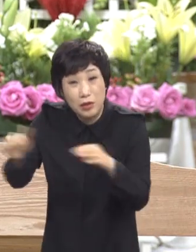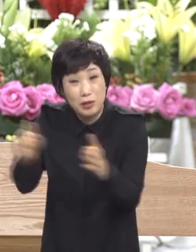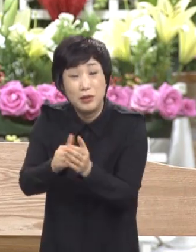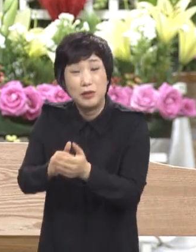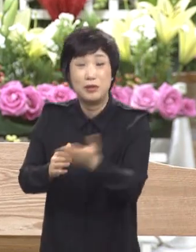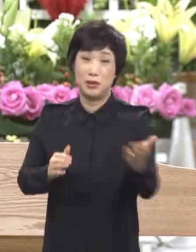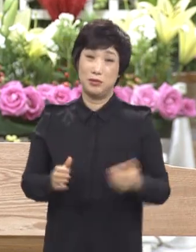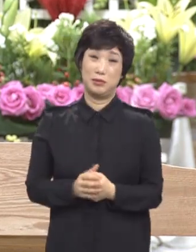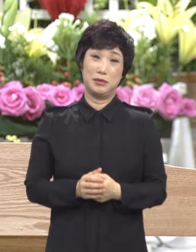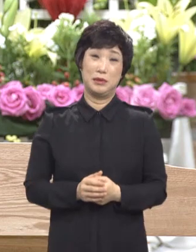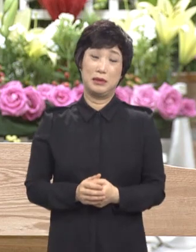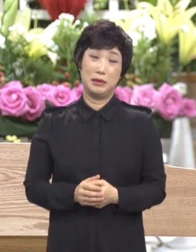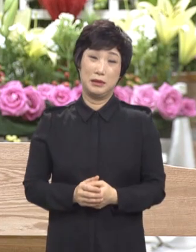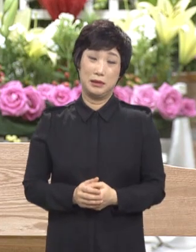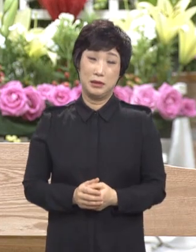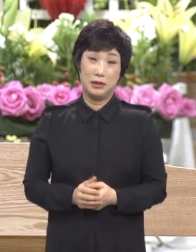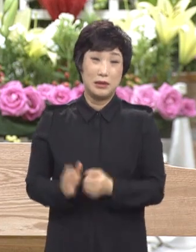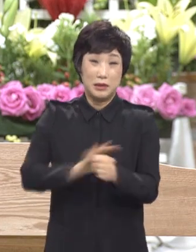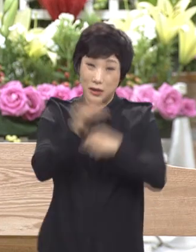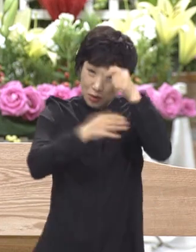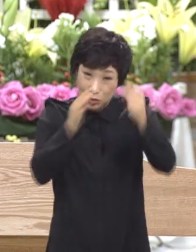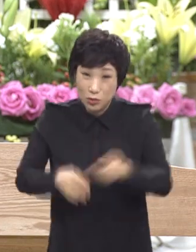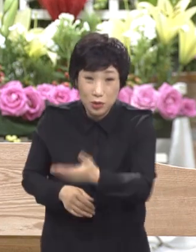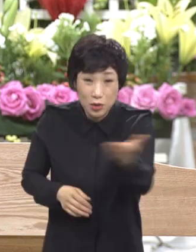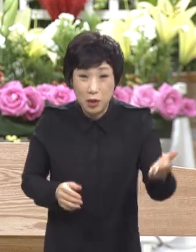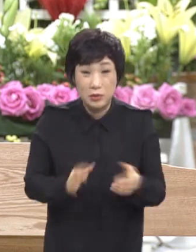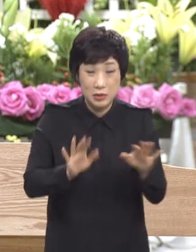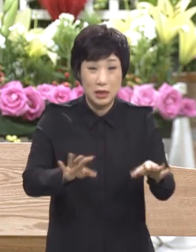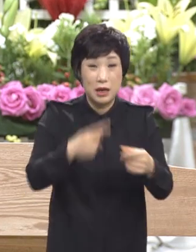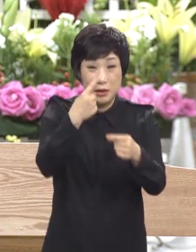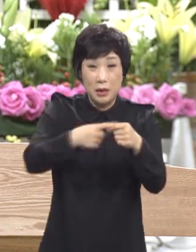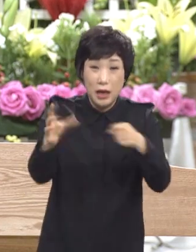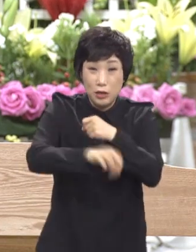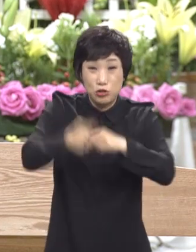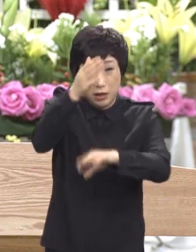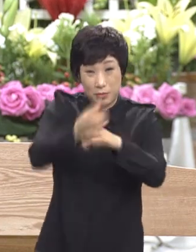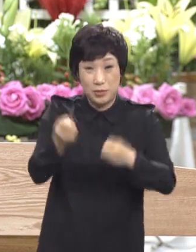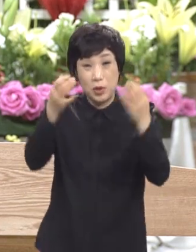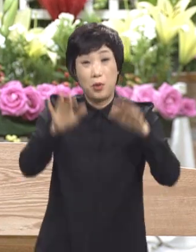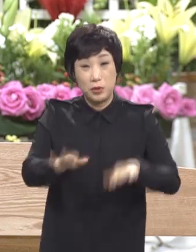사랑하는 동도요 왜 맥주감사절에 이런 설교를 할까요?